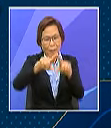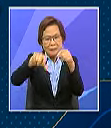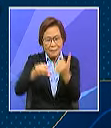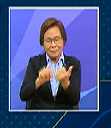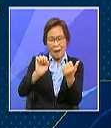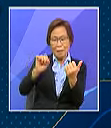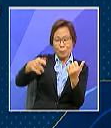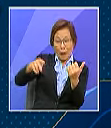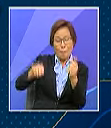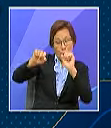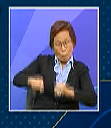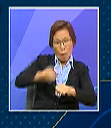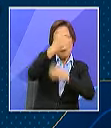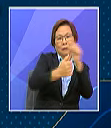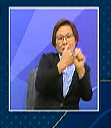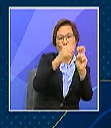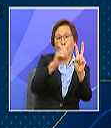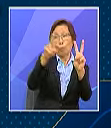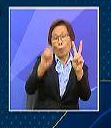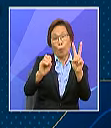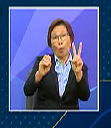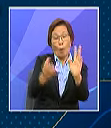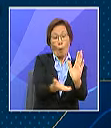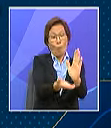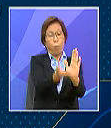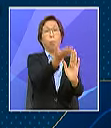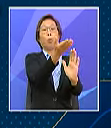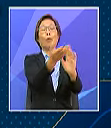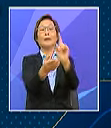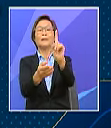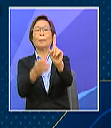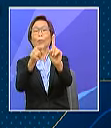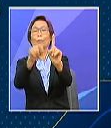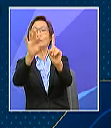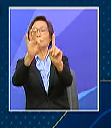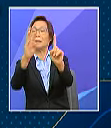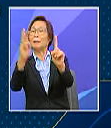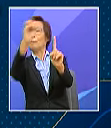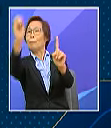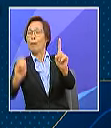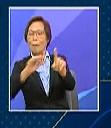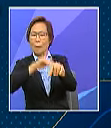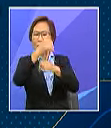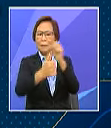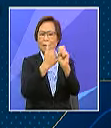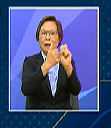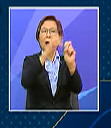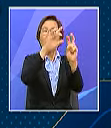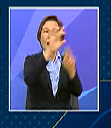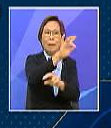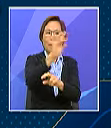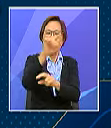SPM dan bagi tahun 2020 yang meningkat 149 600 pada